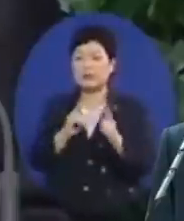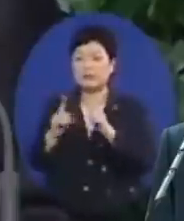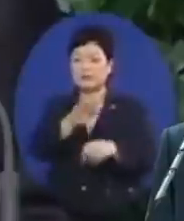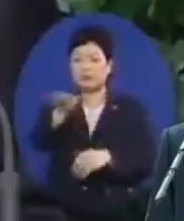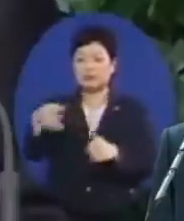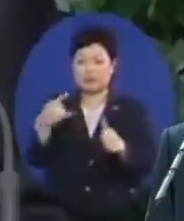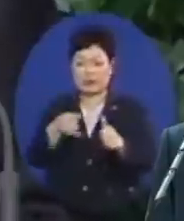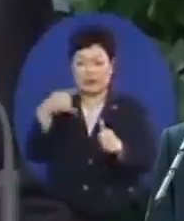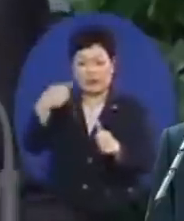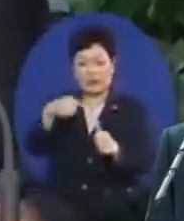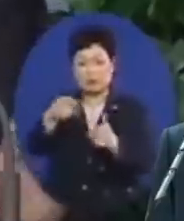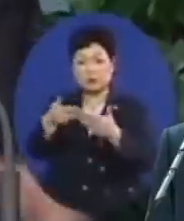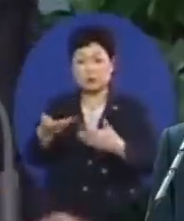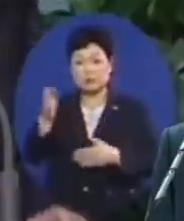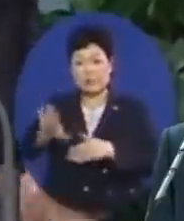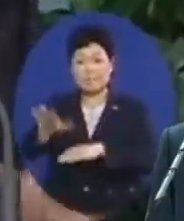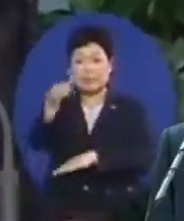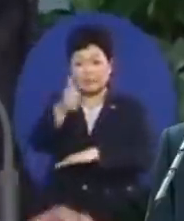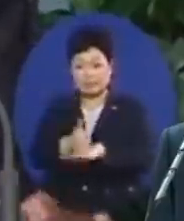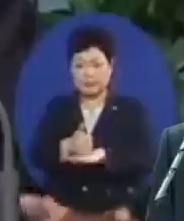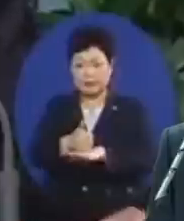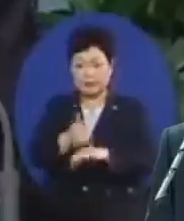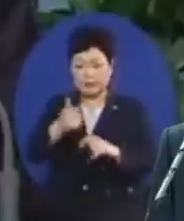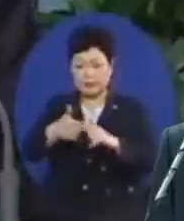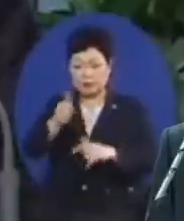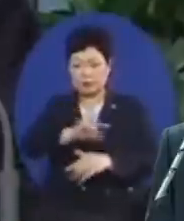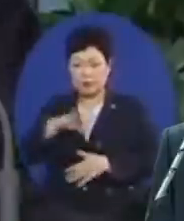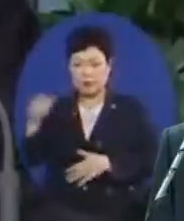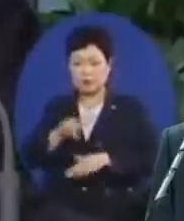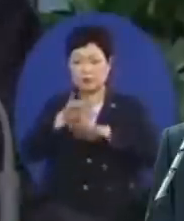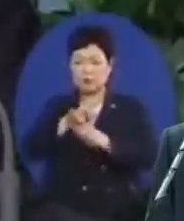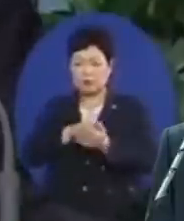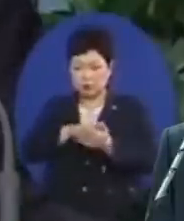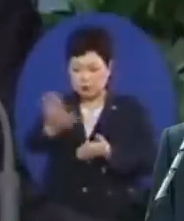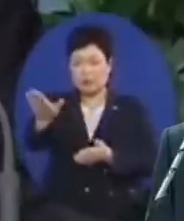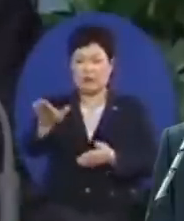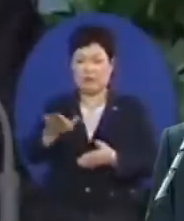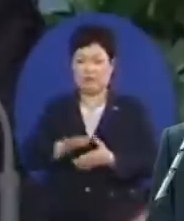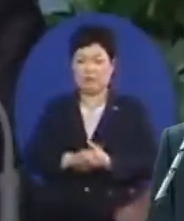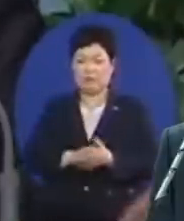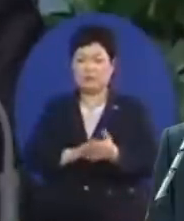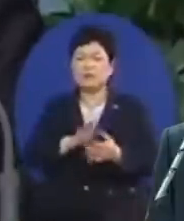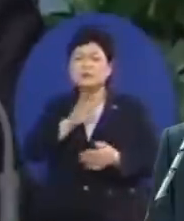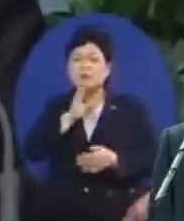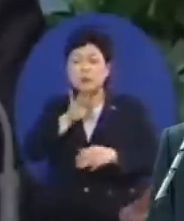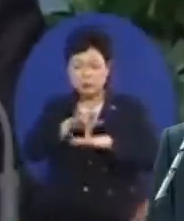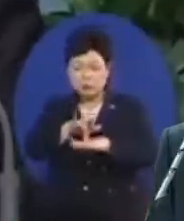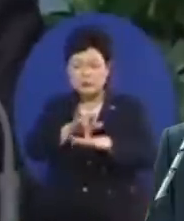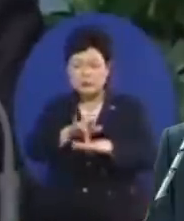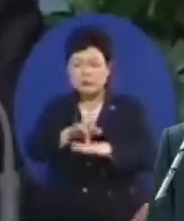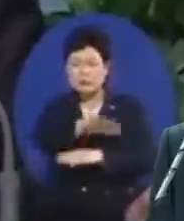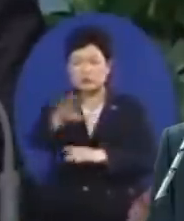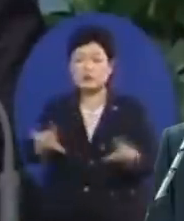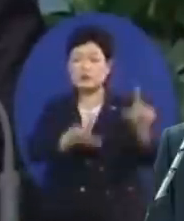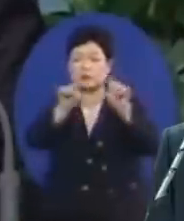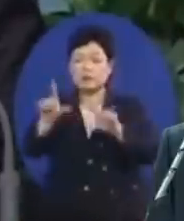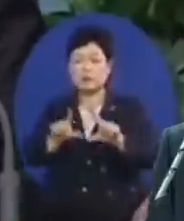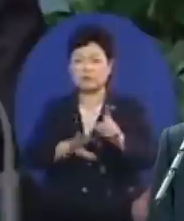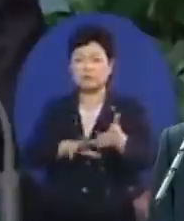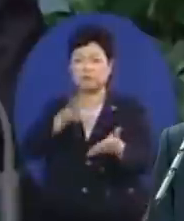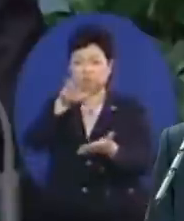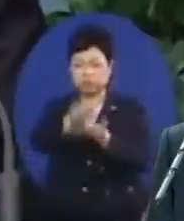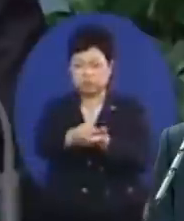우리에게 가르쳤지만 최후에 내 이름으로 귀신 쫓아내라. 그만큼 귀신이 우리의 삶을